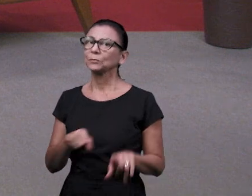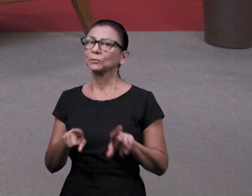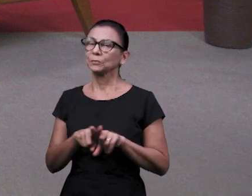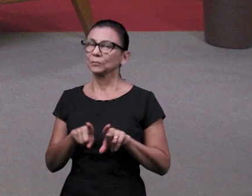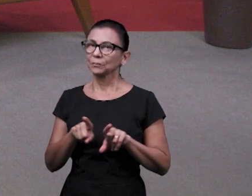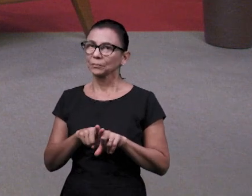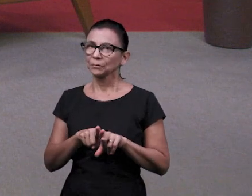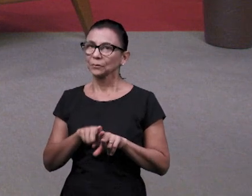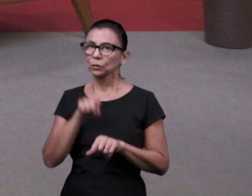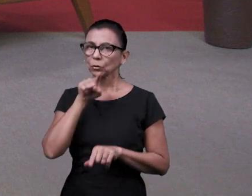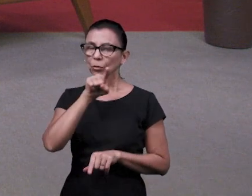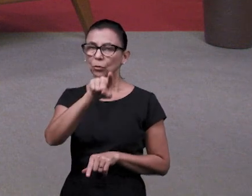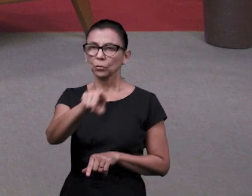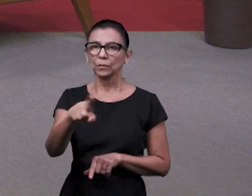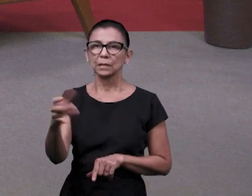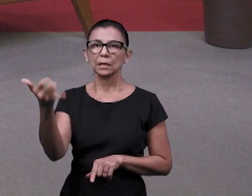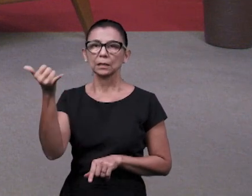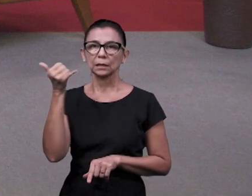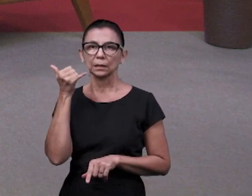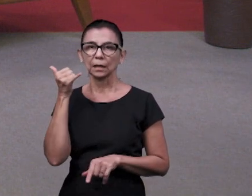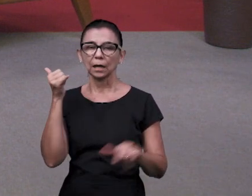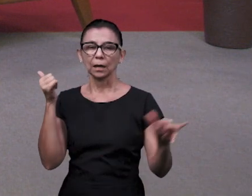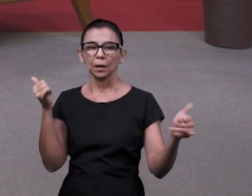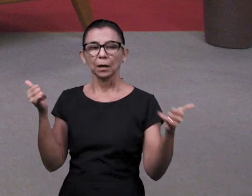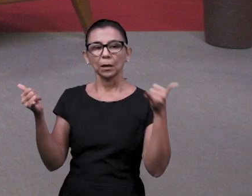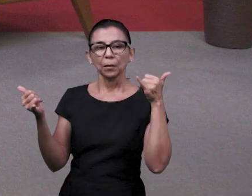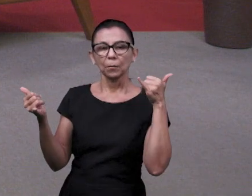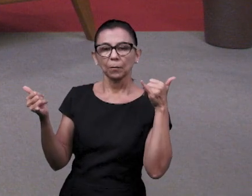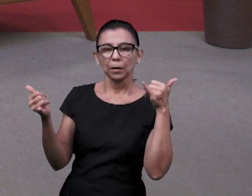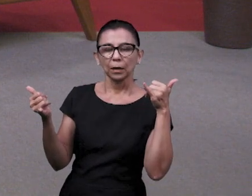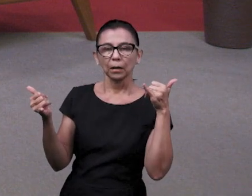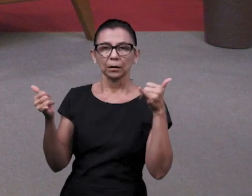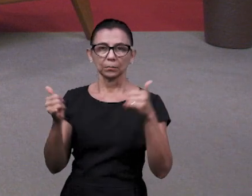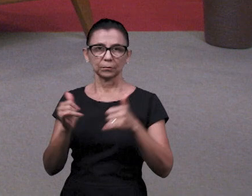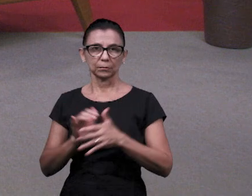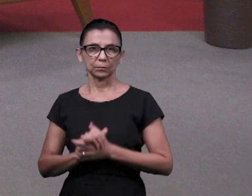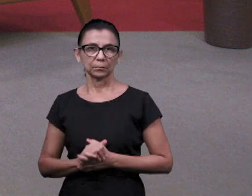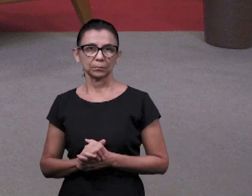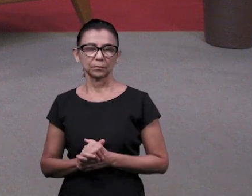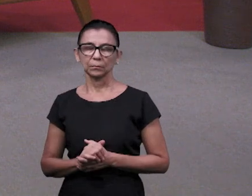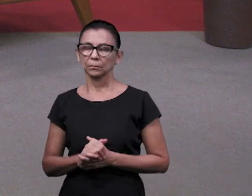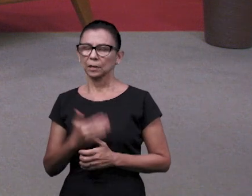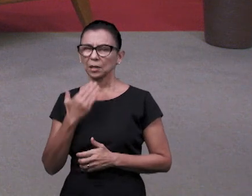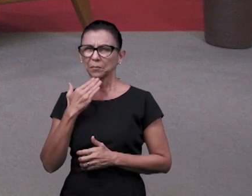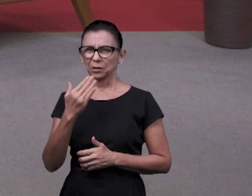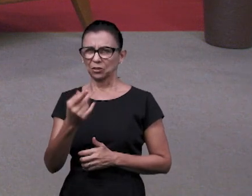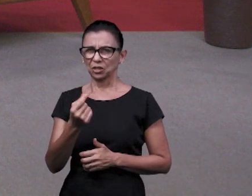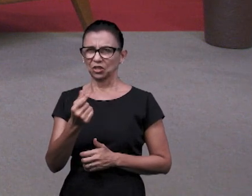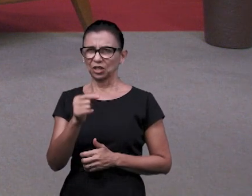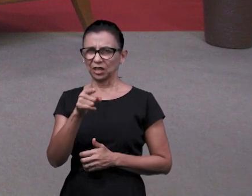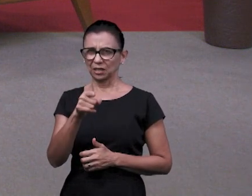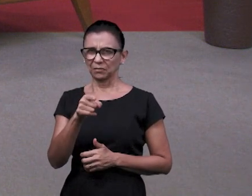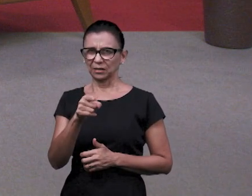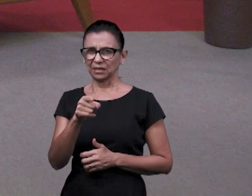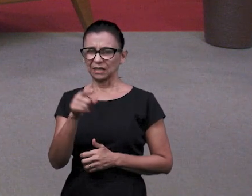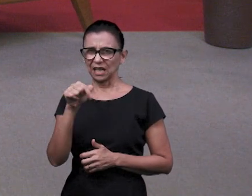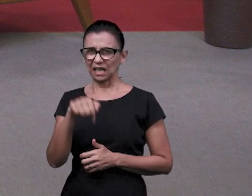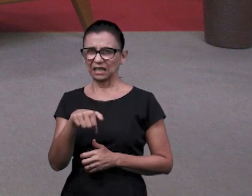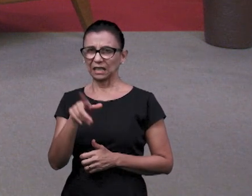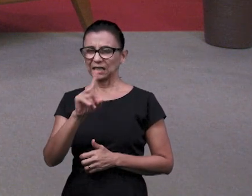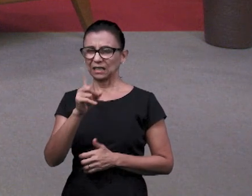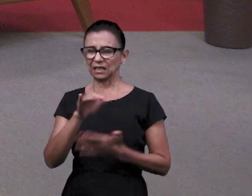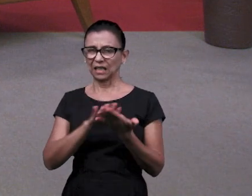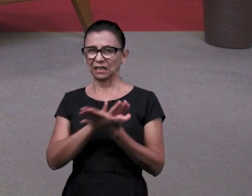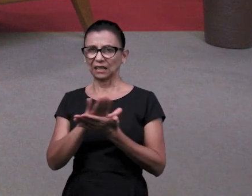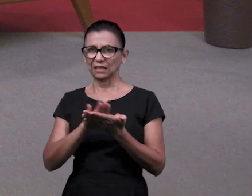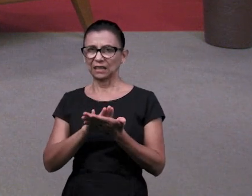Et plus, quand vous appelez, quand vous parlerez à la personne qui va vous répondre, personne à votre côté va vous demander quoi que